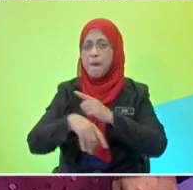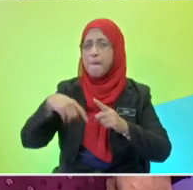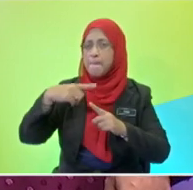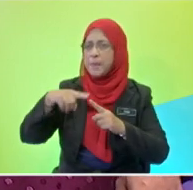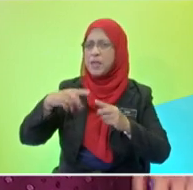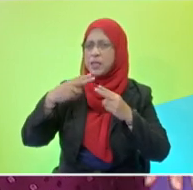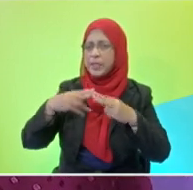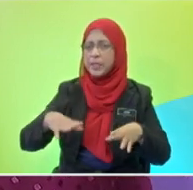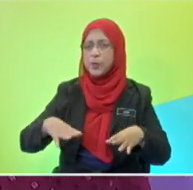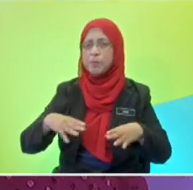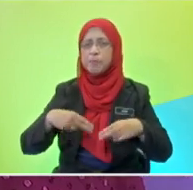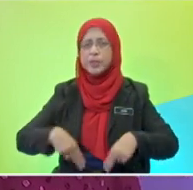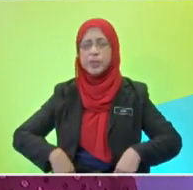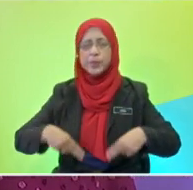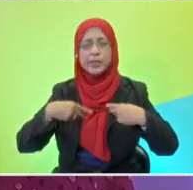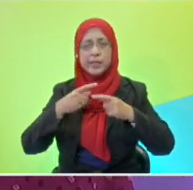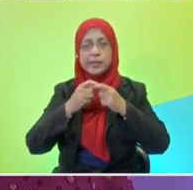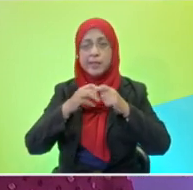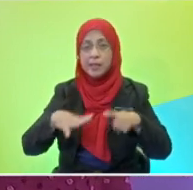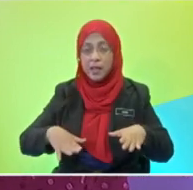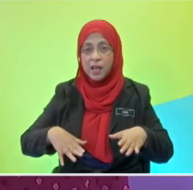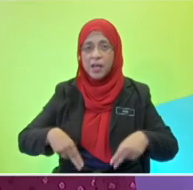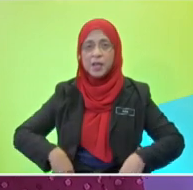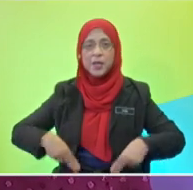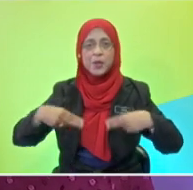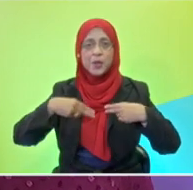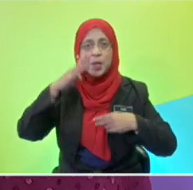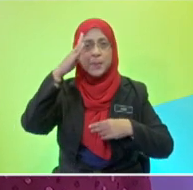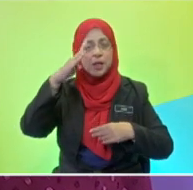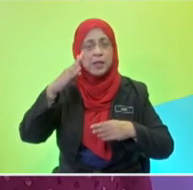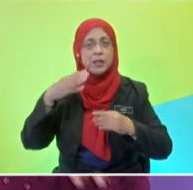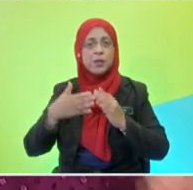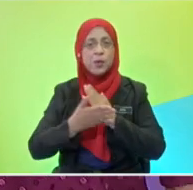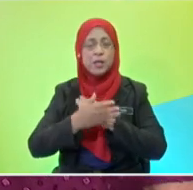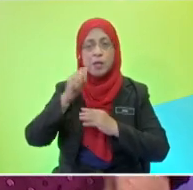Oke taman bahagia Tiada